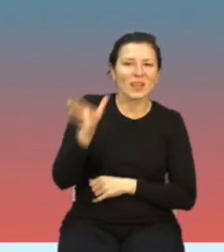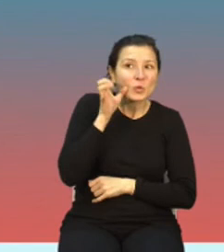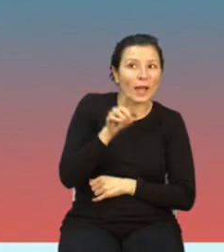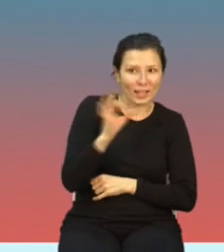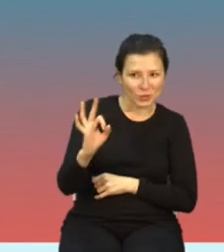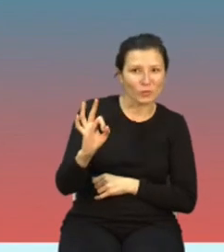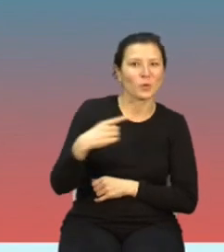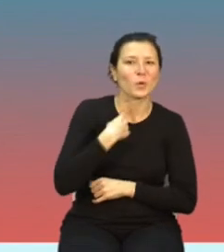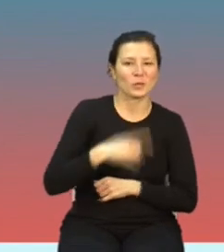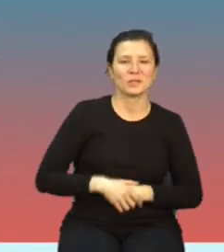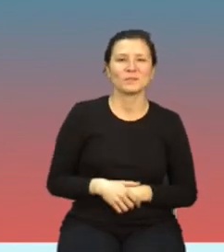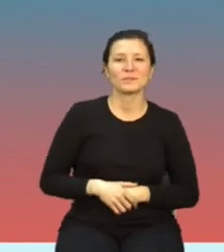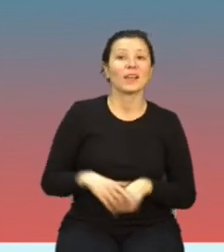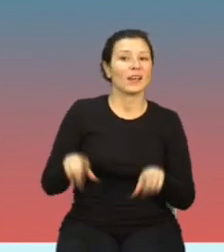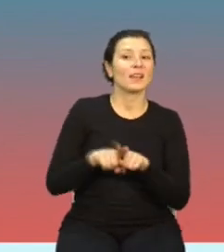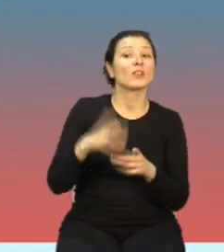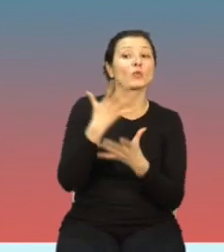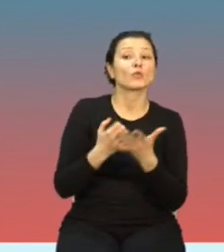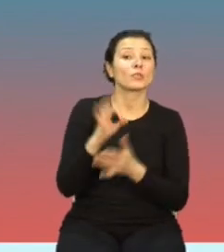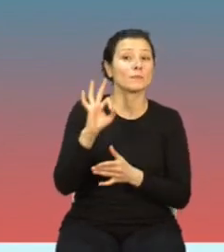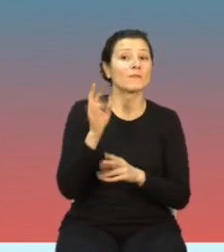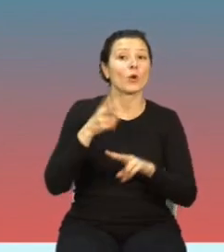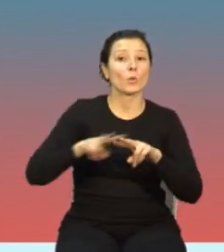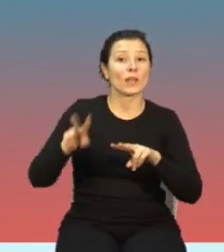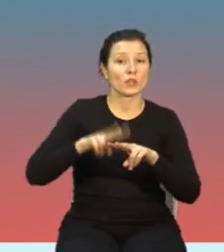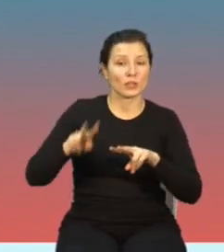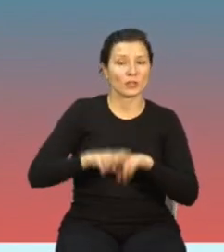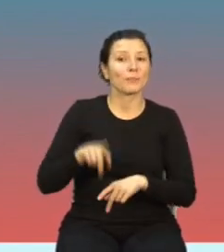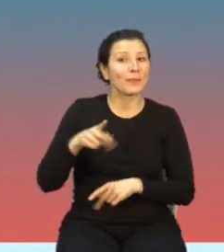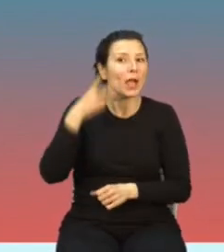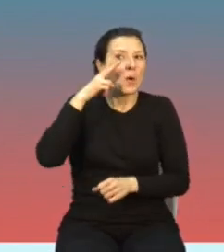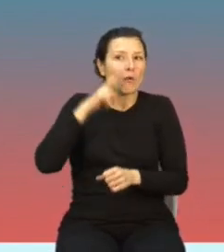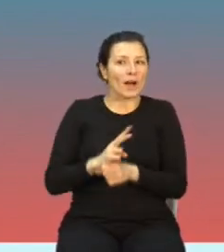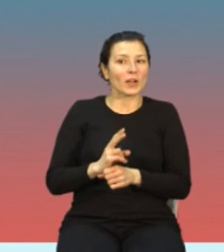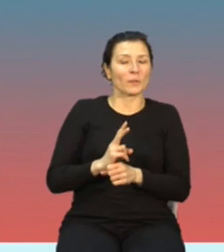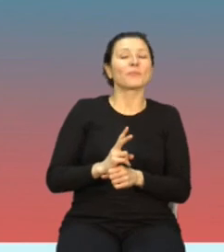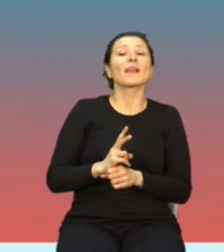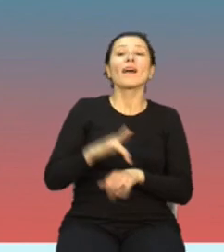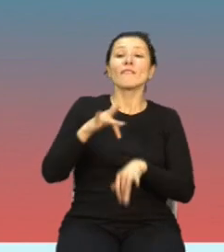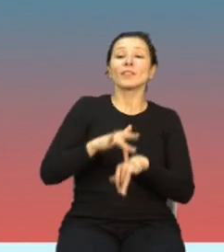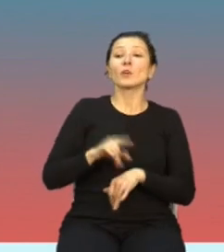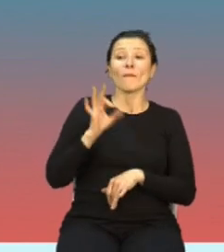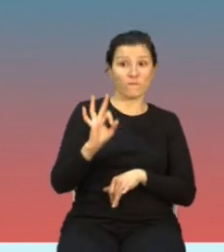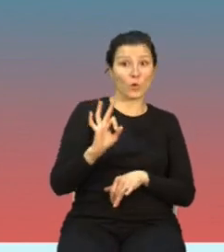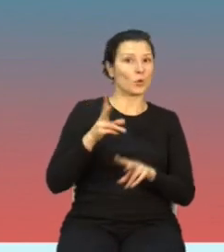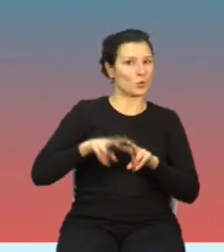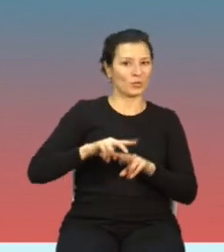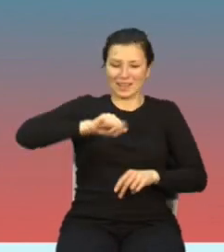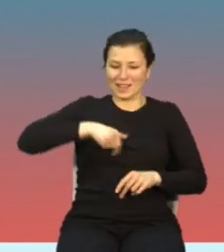własnych urządzeń i raczej ufają wynikom własnych urządzeń, a nie naszych urządzeń.